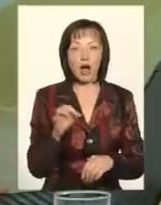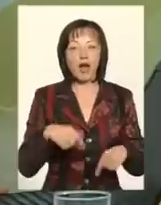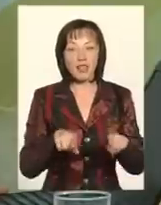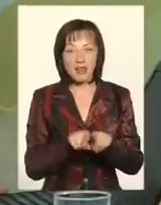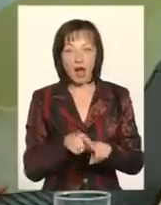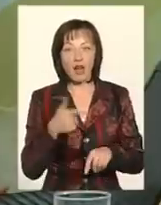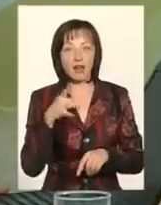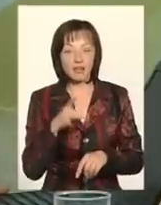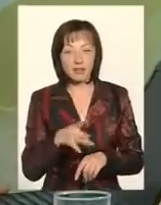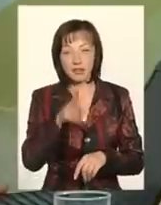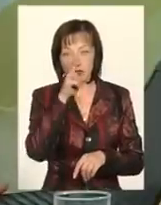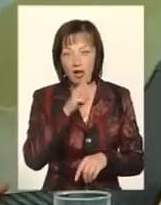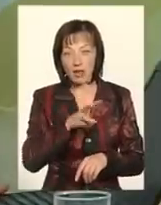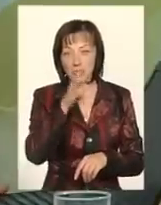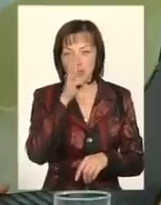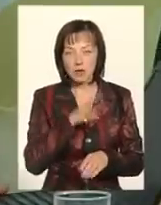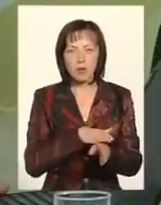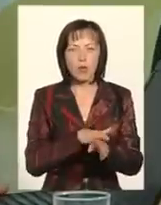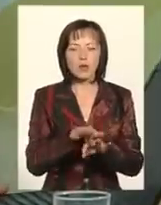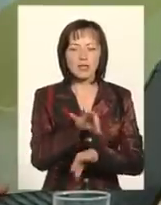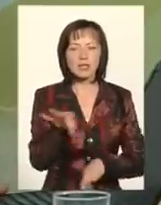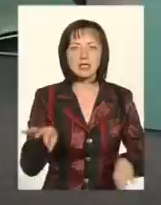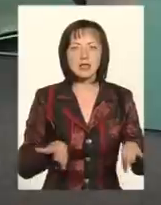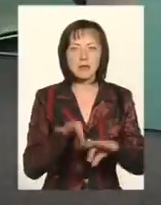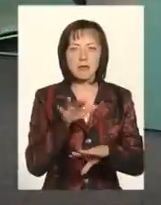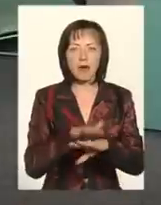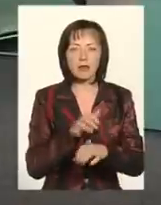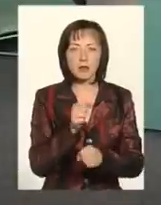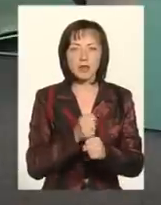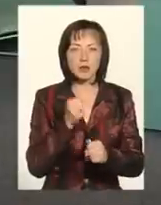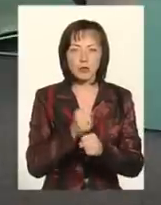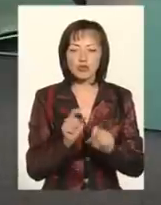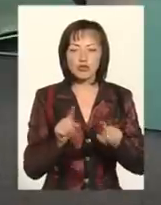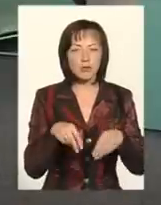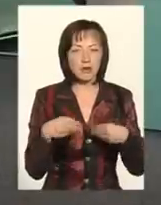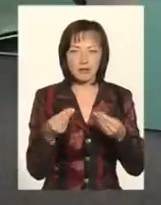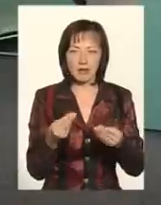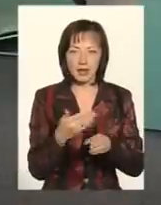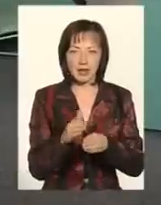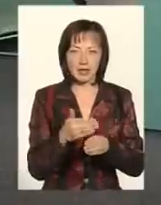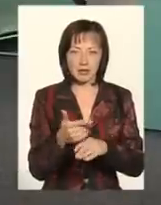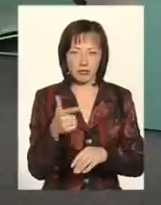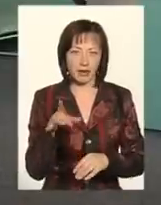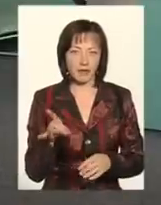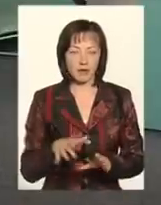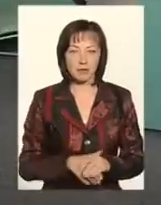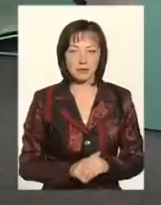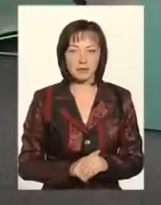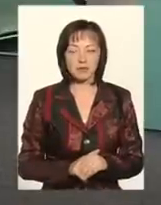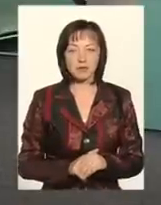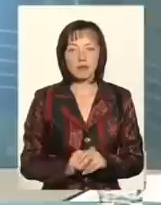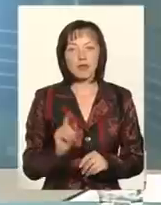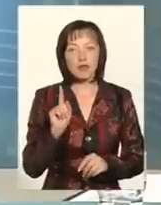оформлявся Это были целые схемы то есть банками разработаны для того только чтобы не дать кредит в грив